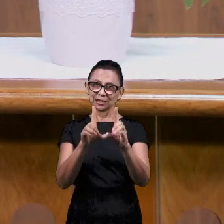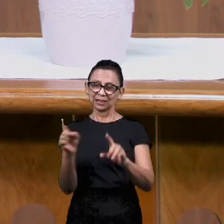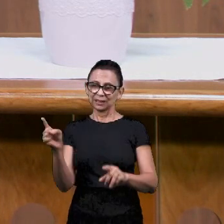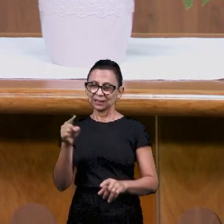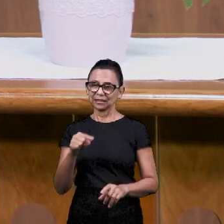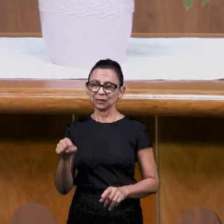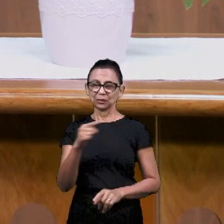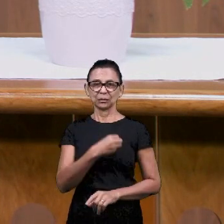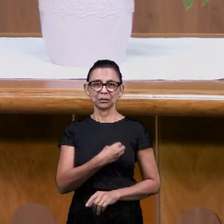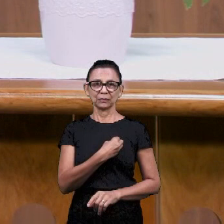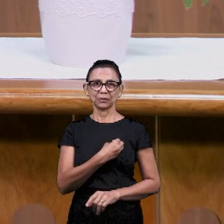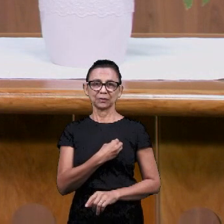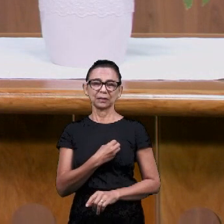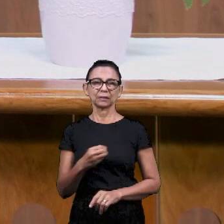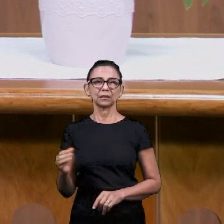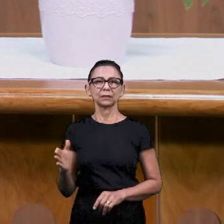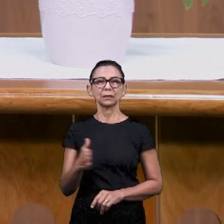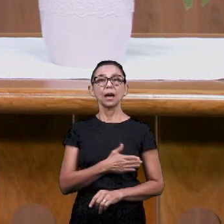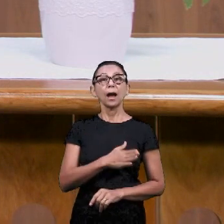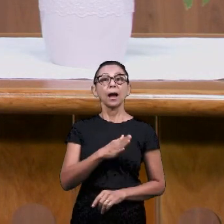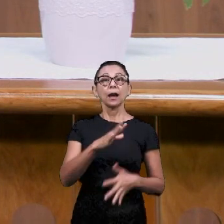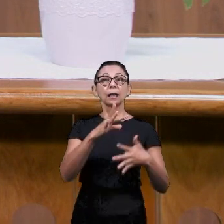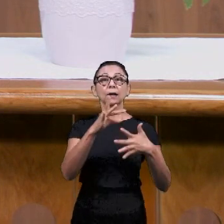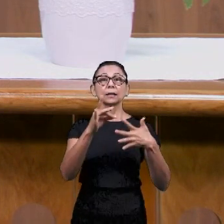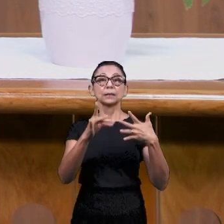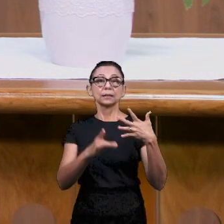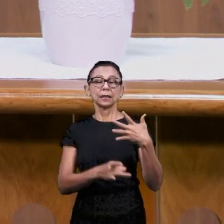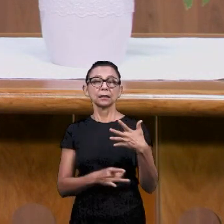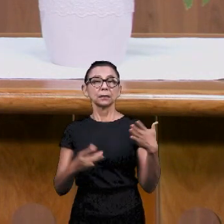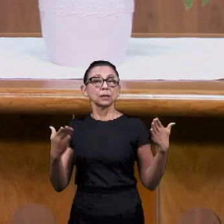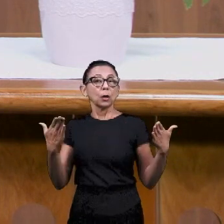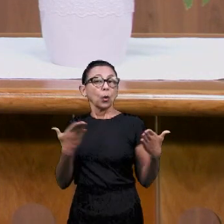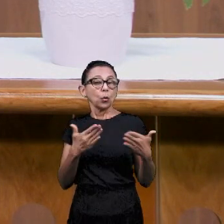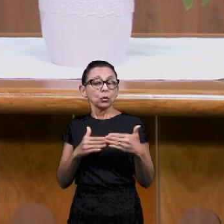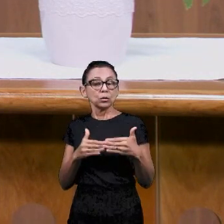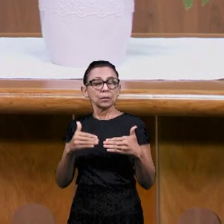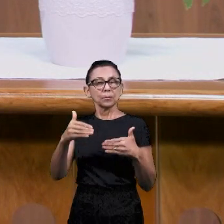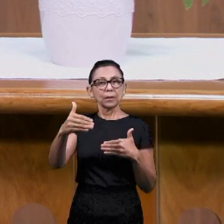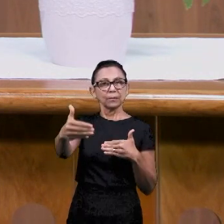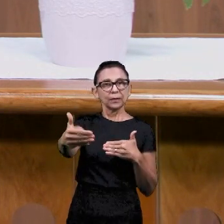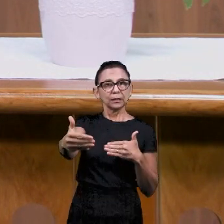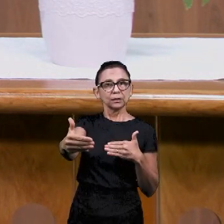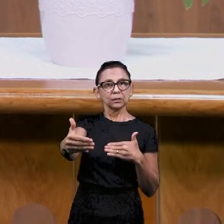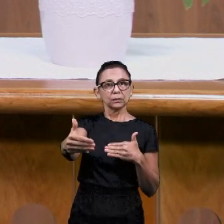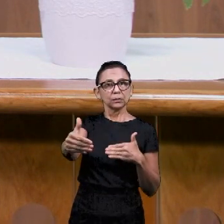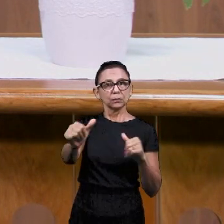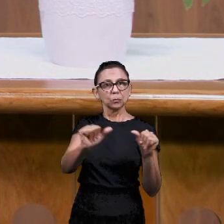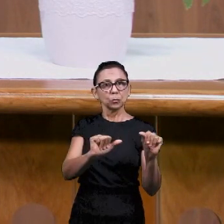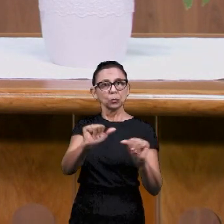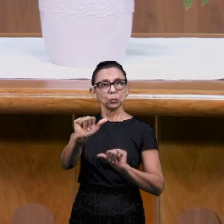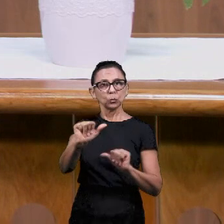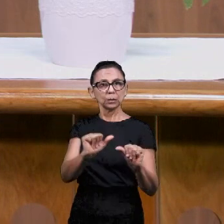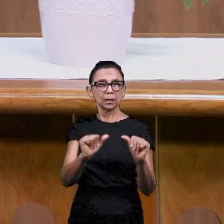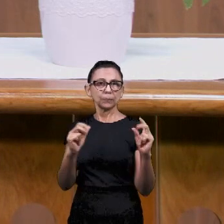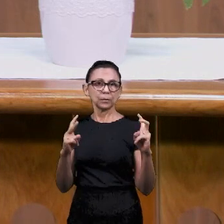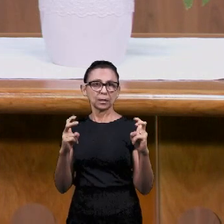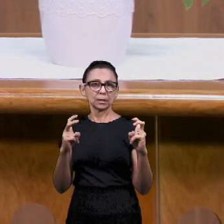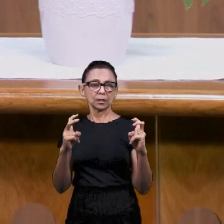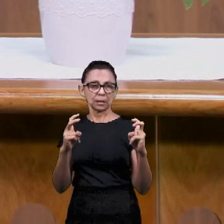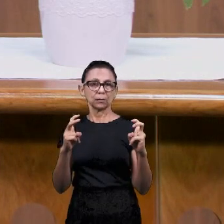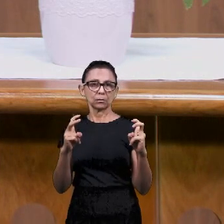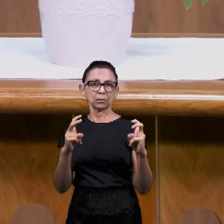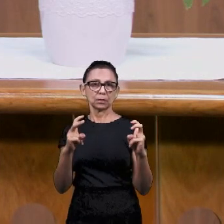les questions avec un détail qu'à partir d'aujourd'hui, nous faisons un changement dans le sujet pour les EBD